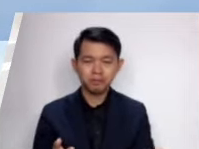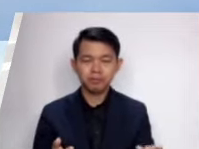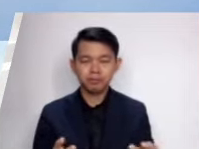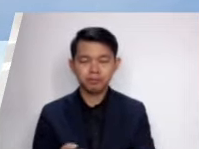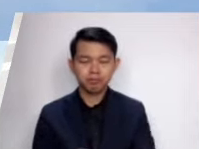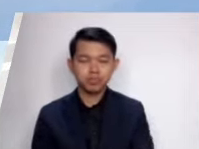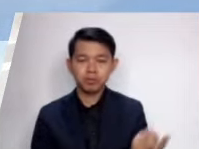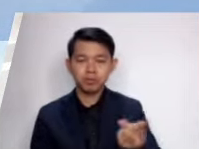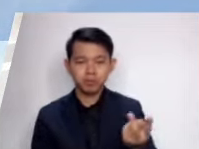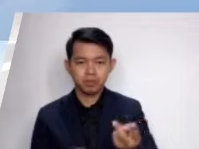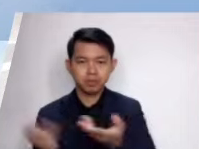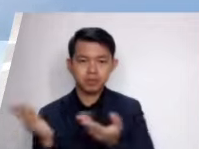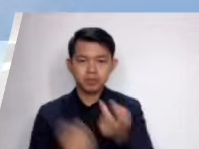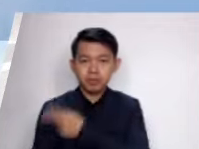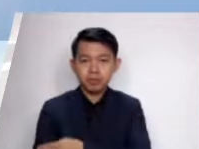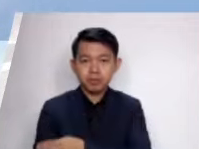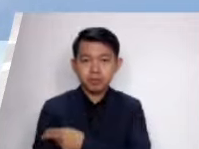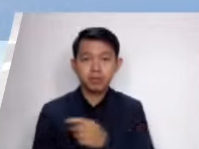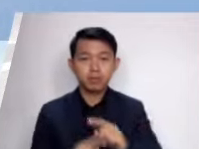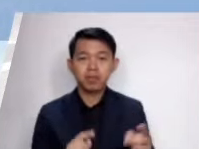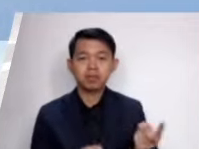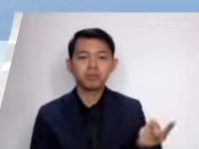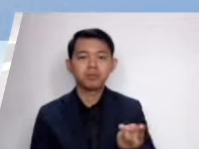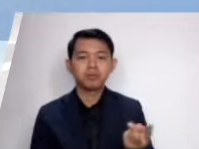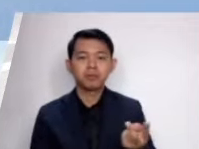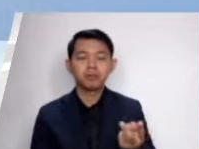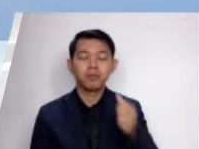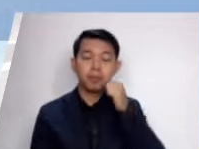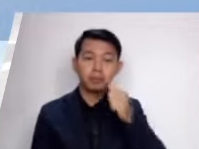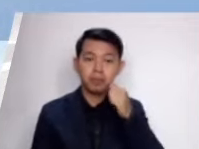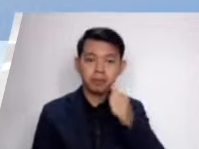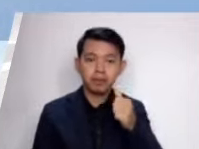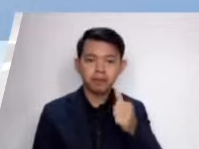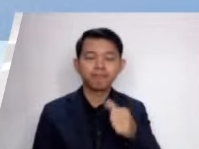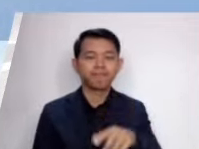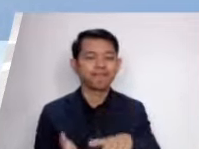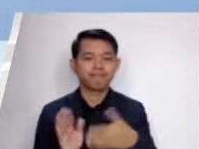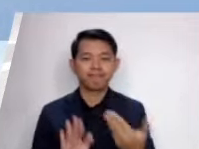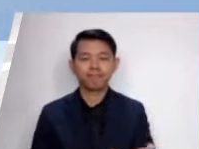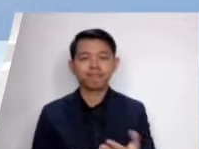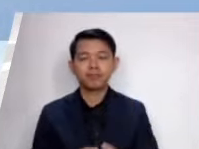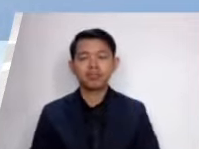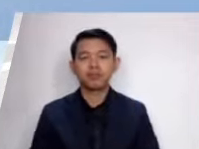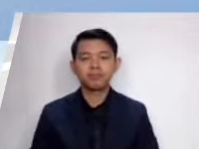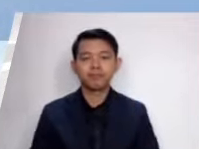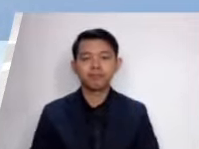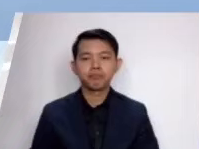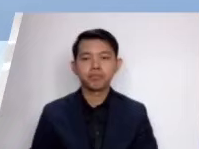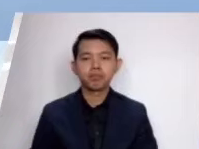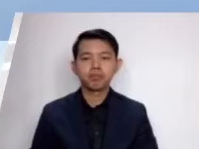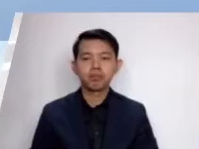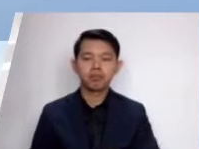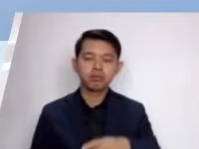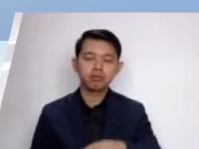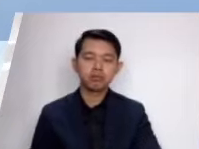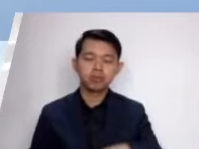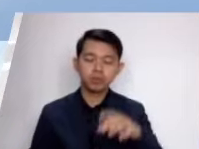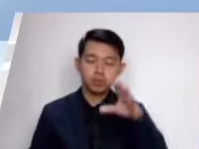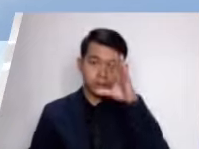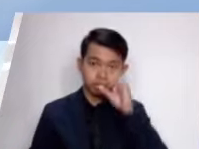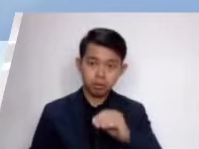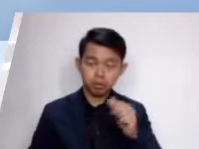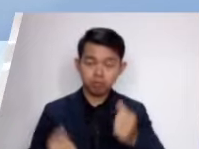pero idineklarang dead on arrival ang babae. Nagtamo ng sugat sa iba't ibang bahagi ng katawan ng kolong-kolong driver.